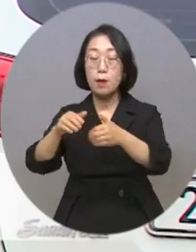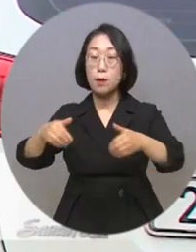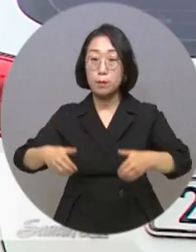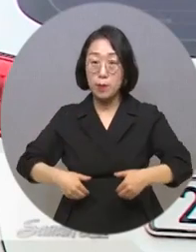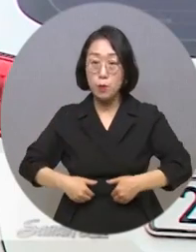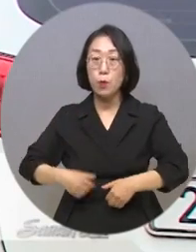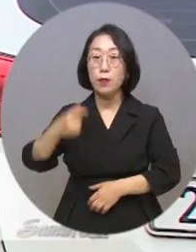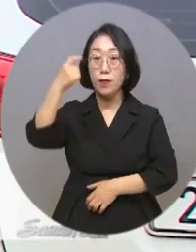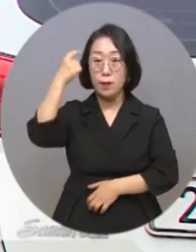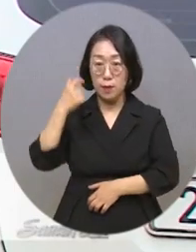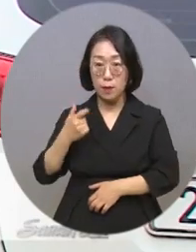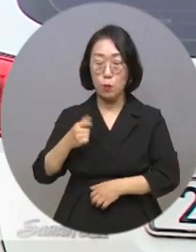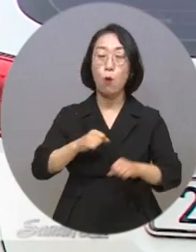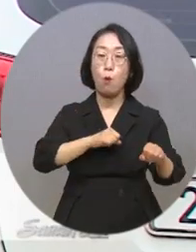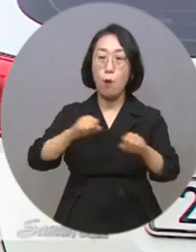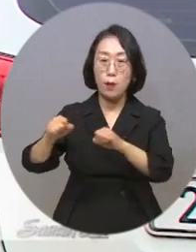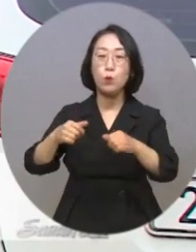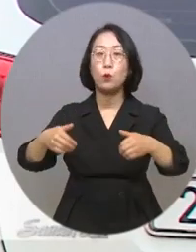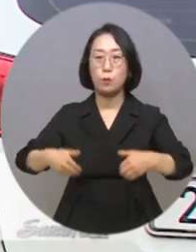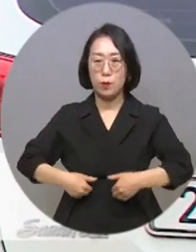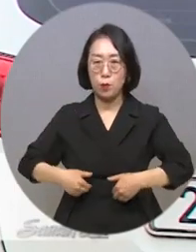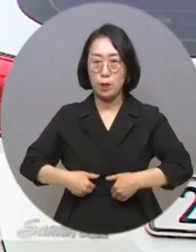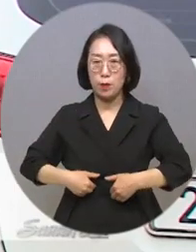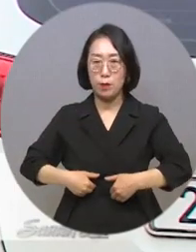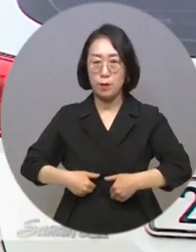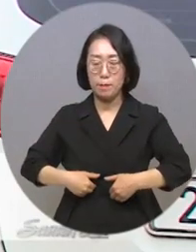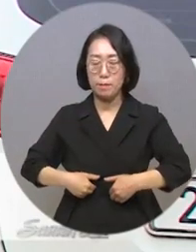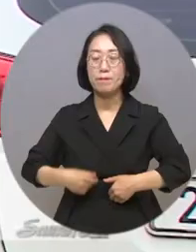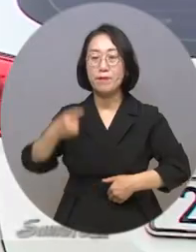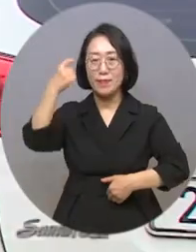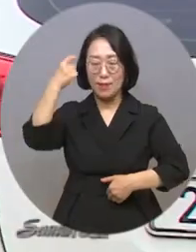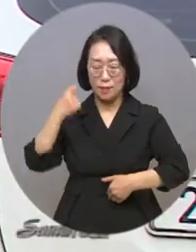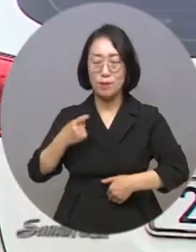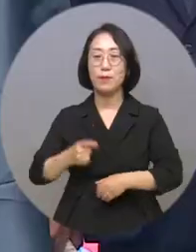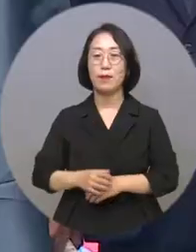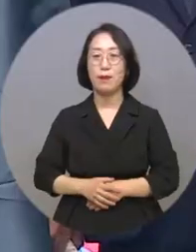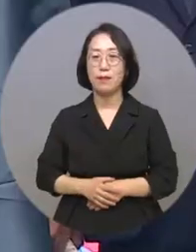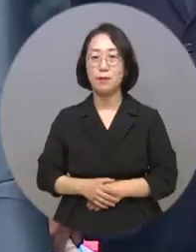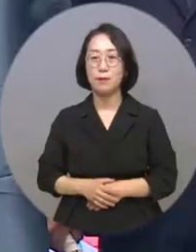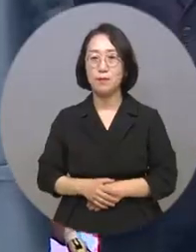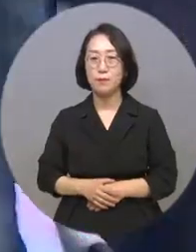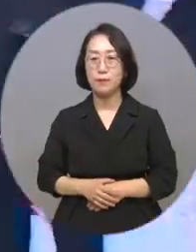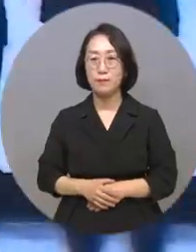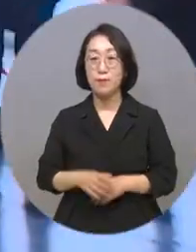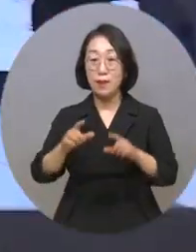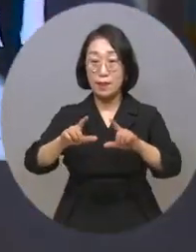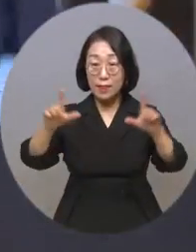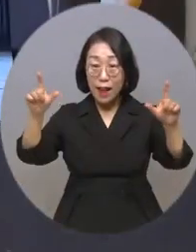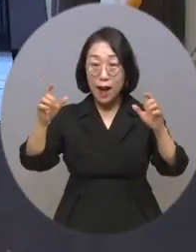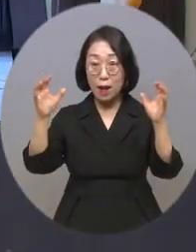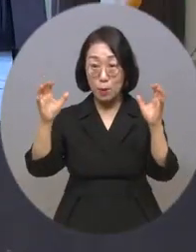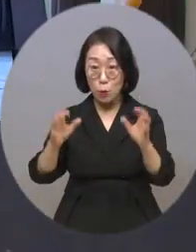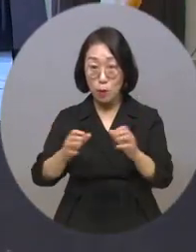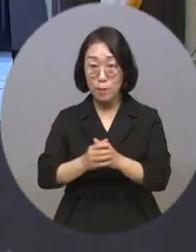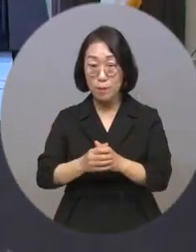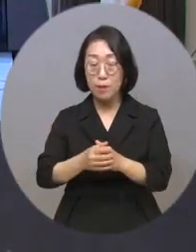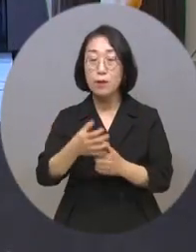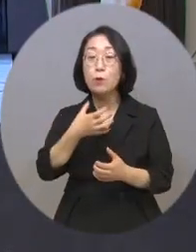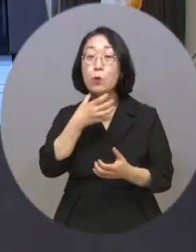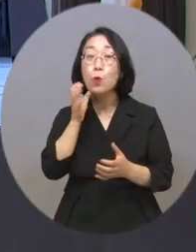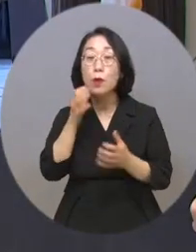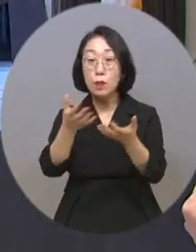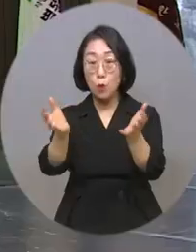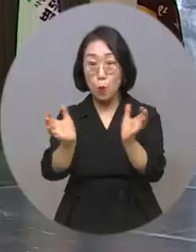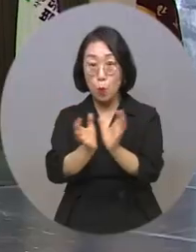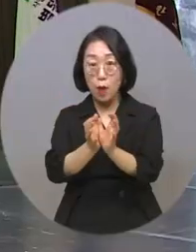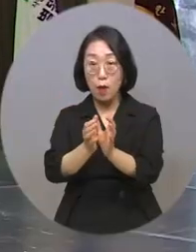그러한 운동이 필요하다는 걸 내가 새삼스럽게 느끼게 됐습니다. 이날 행사를 주최한 대한노인의 김호일